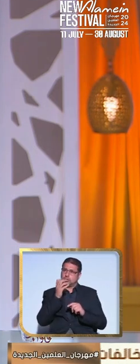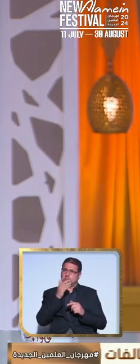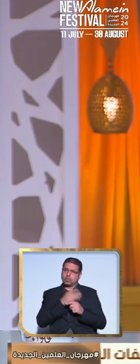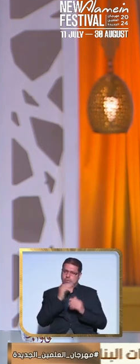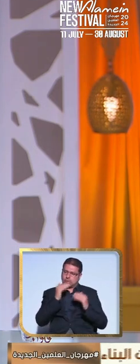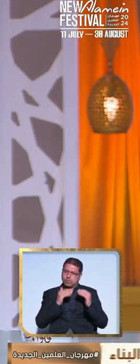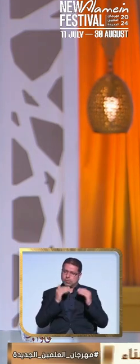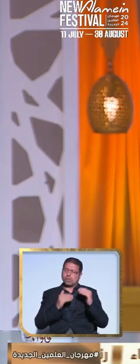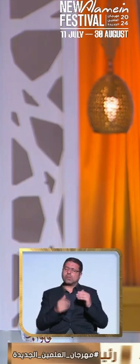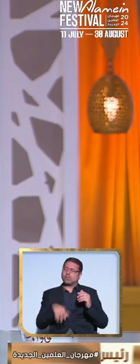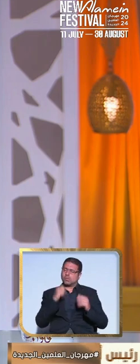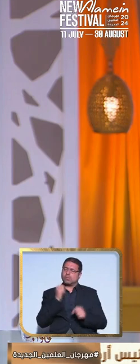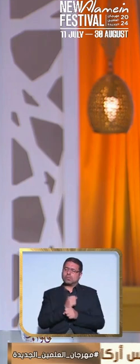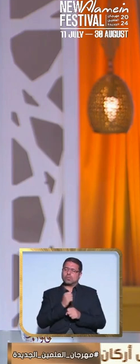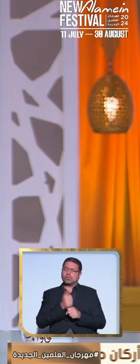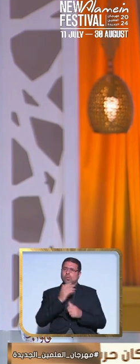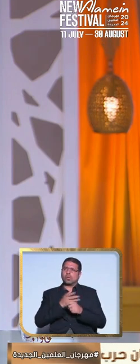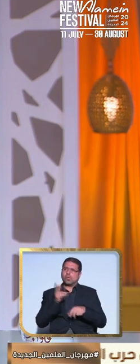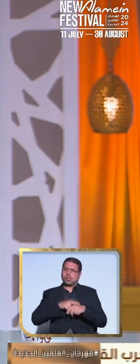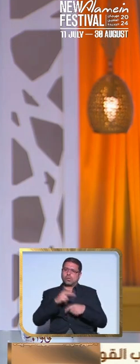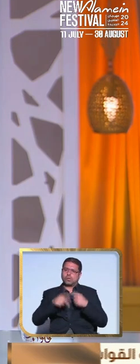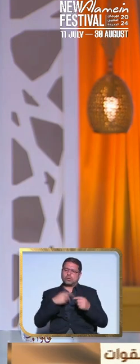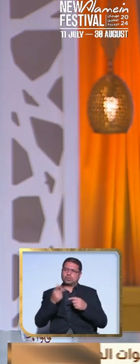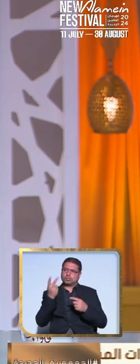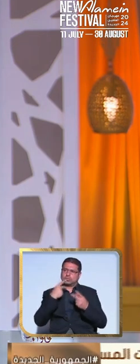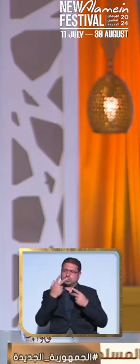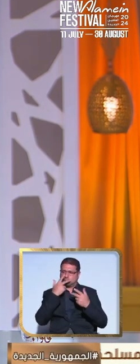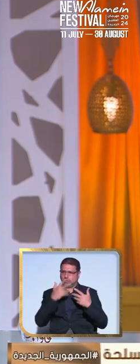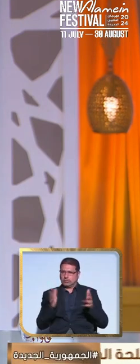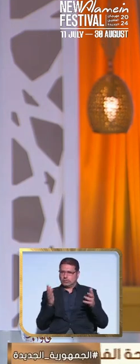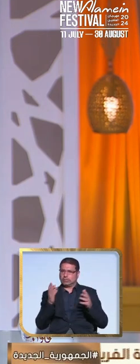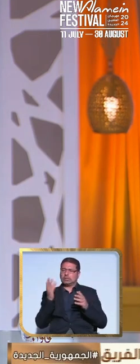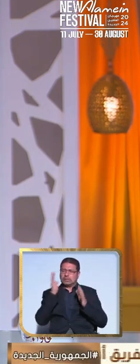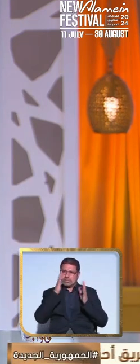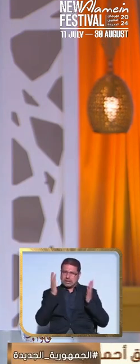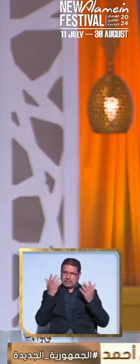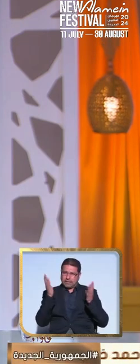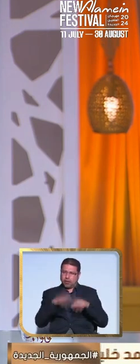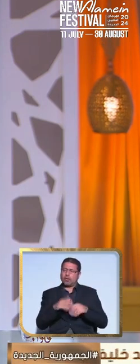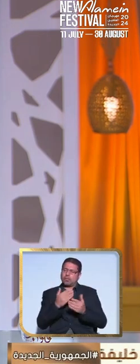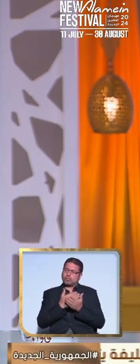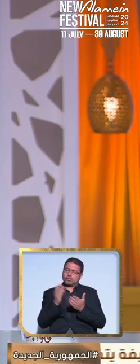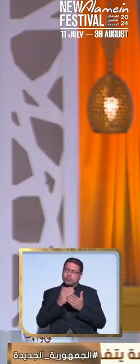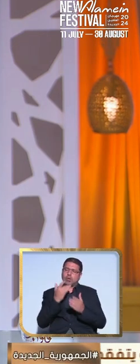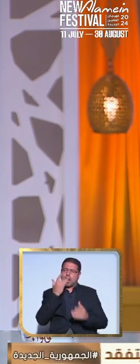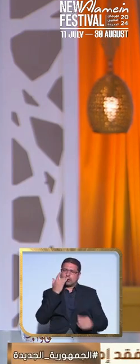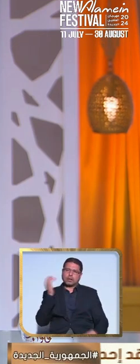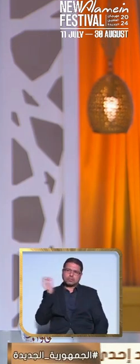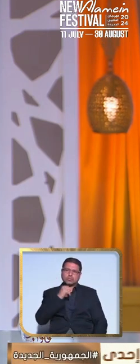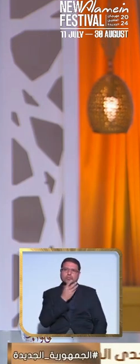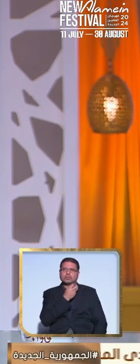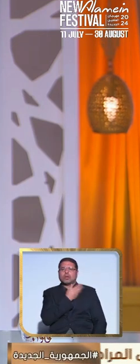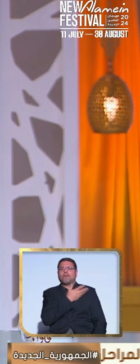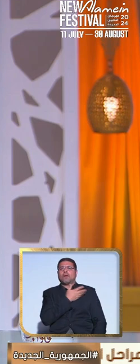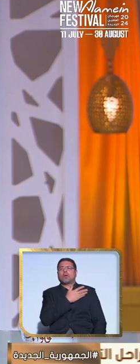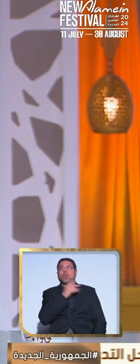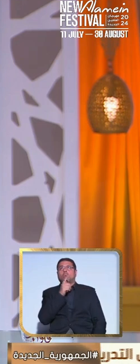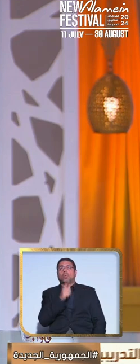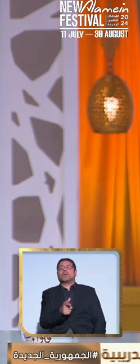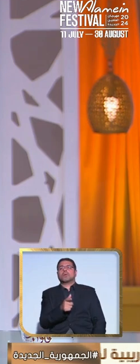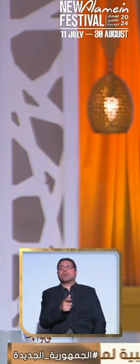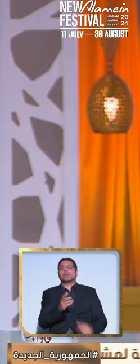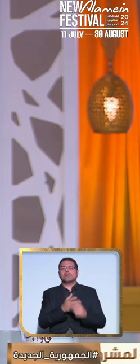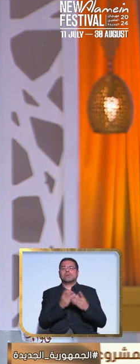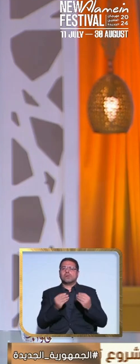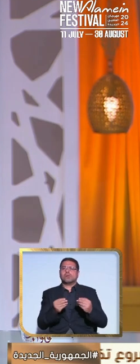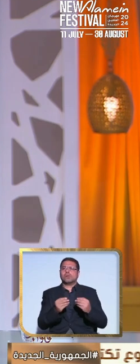القدر الأقل عشان أقدر أقضي مما علي قدر طاقتي مع التوبة والاستغفار